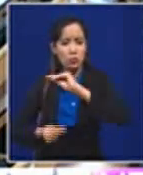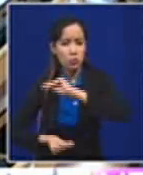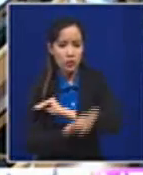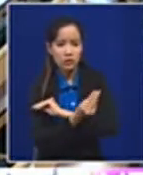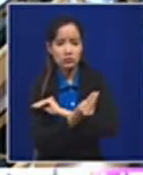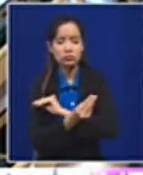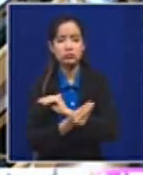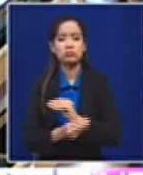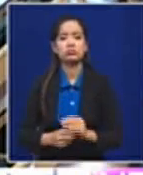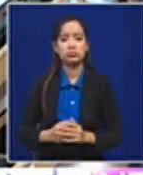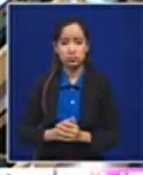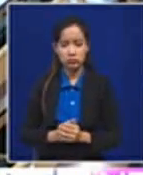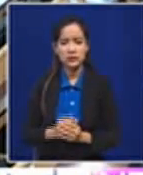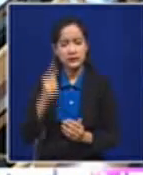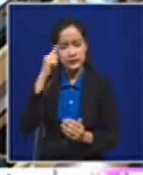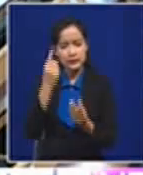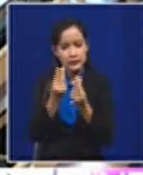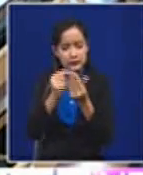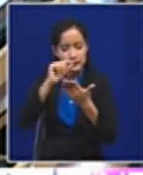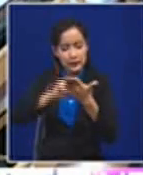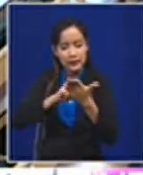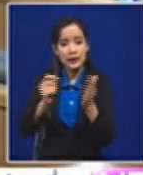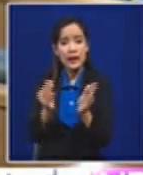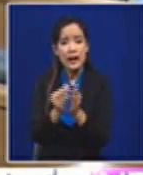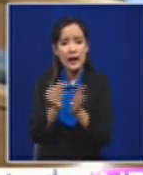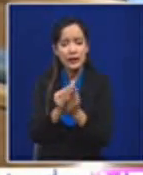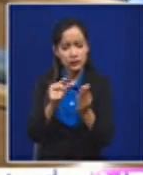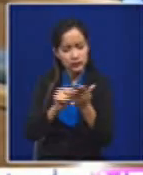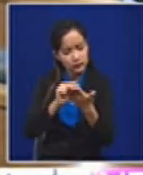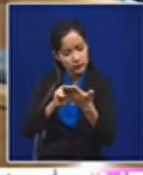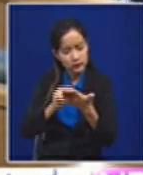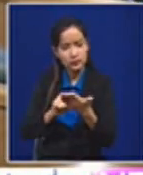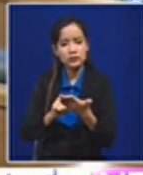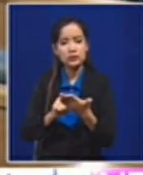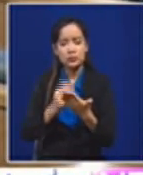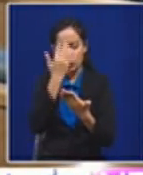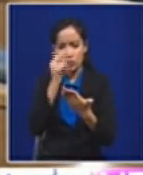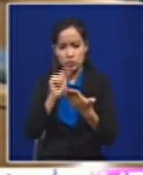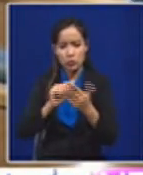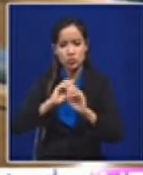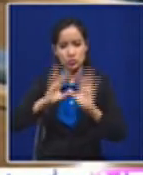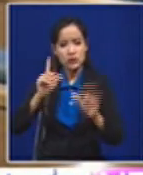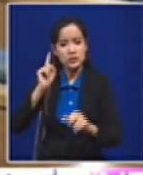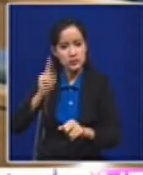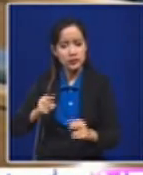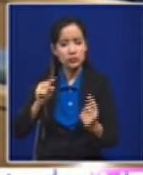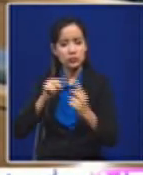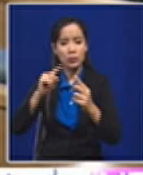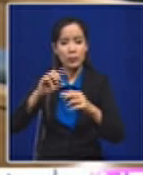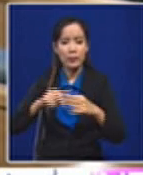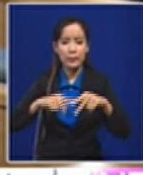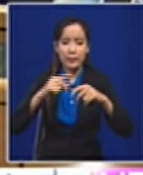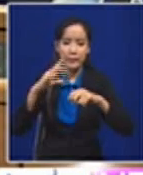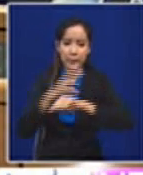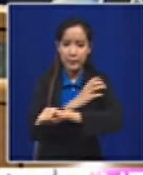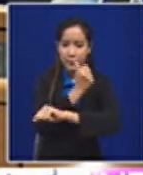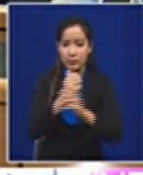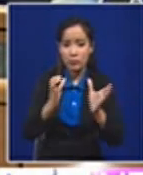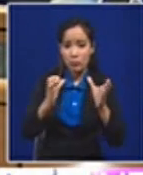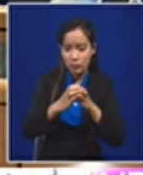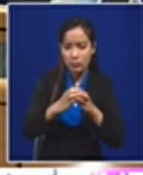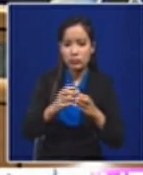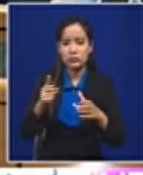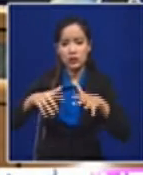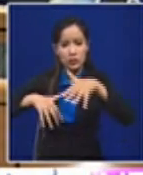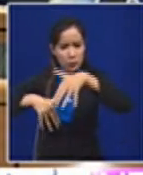ชาชนรวมทั้งคิดคะแนนแบบสัดส่วนผสมเพื่อสะท้อนเจตจำนงที่แท้จริงต่อค่านิยมของพรรคและเสียงของประชาชนมีความหม